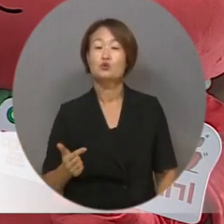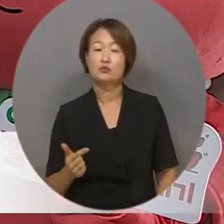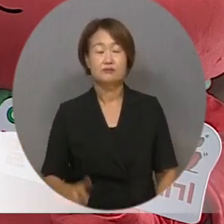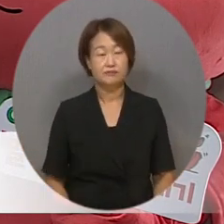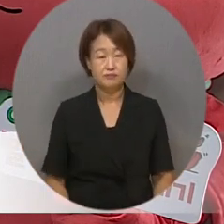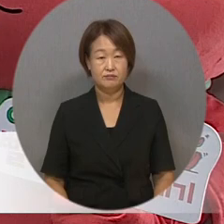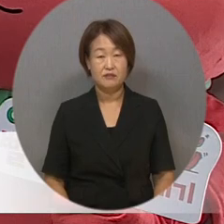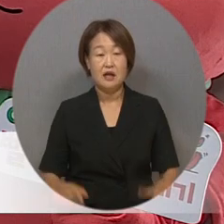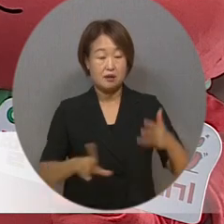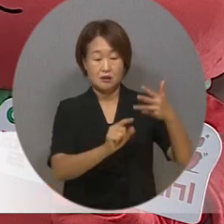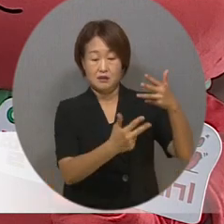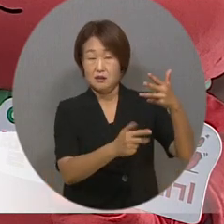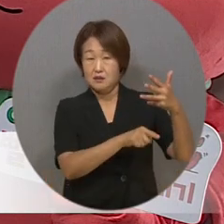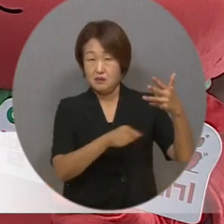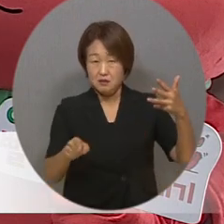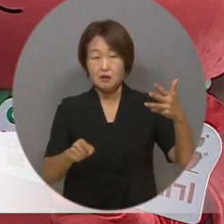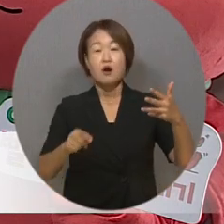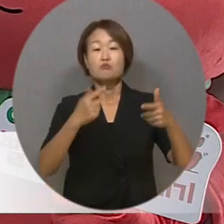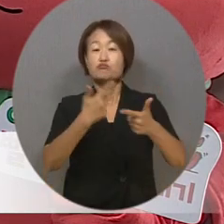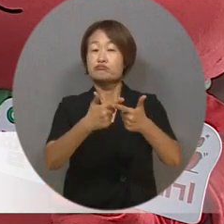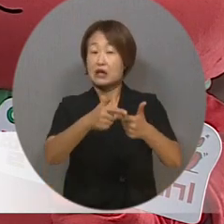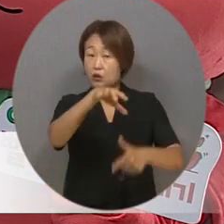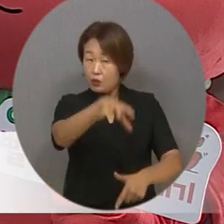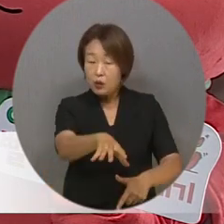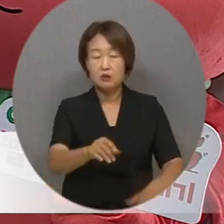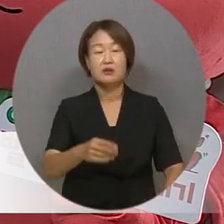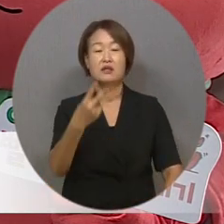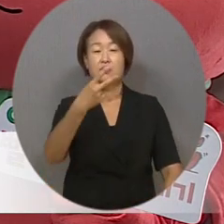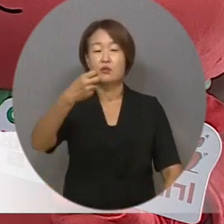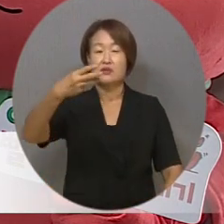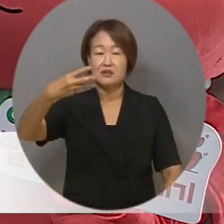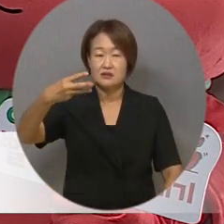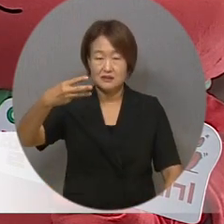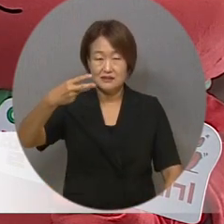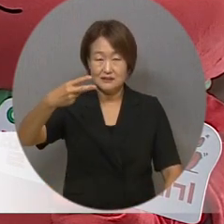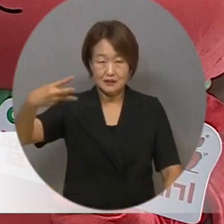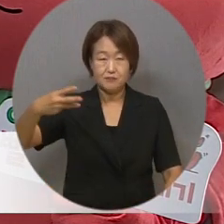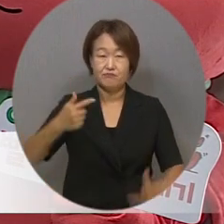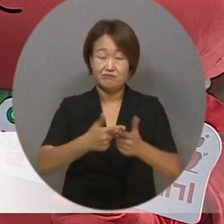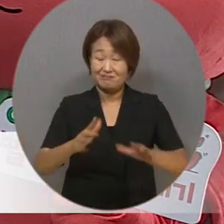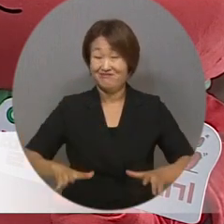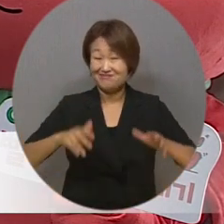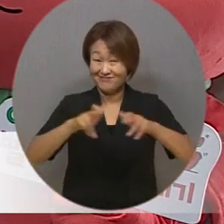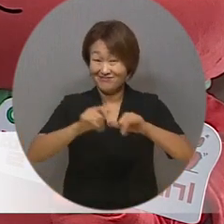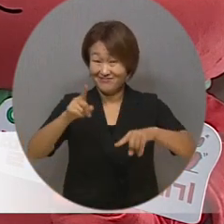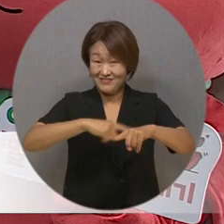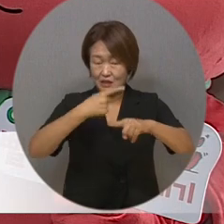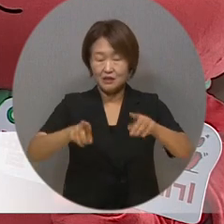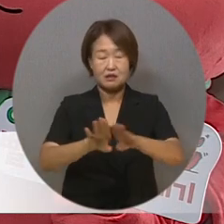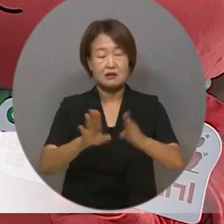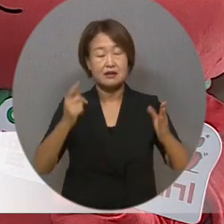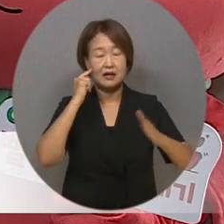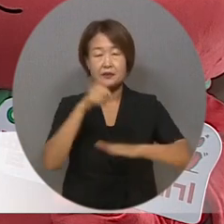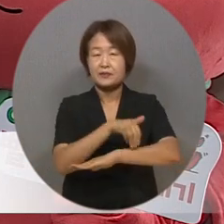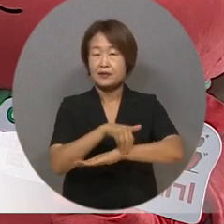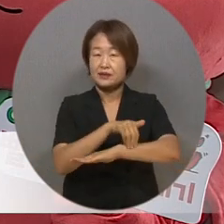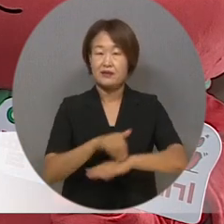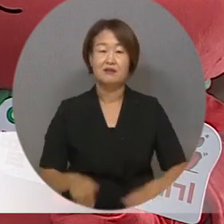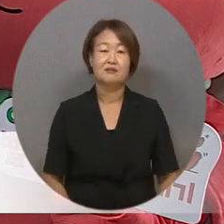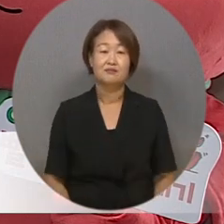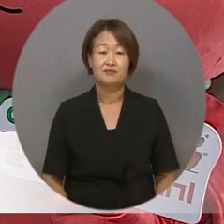오는 8월 7일부터 부산에서는 2023 세계장애인대회가 개최될 예정입니다.